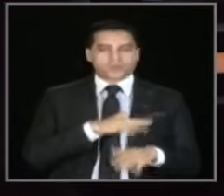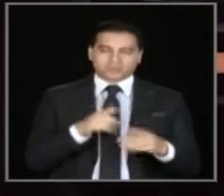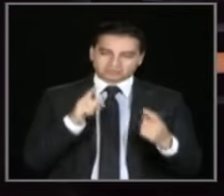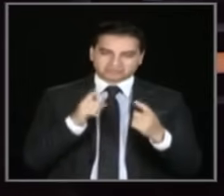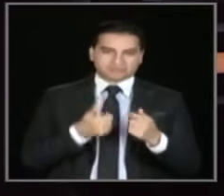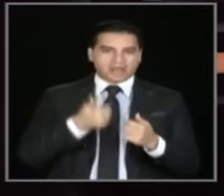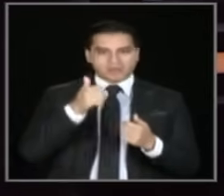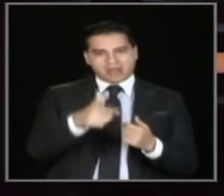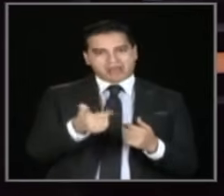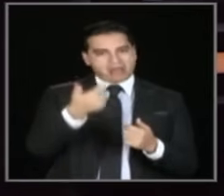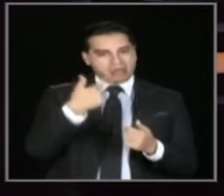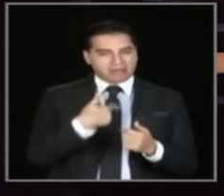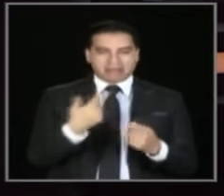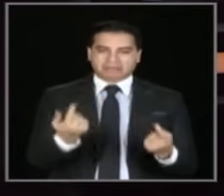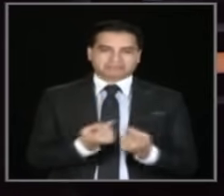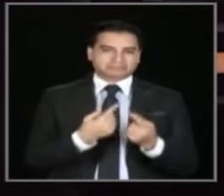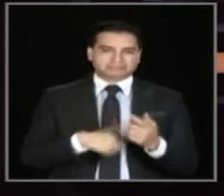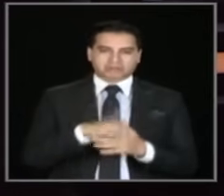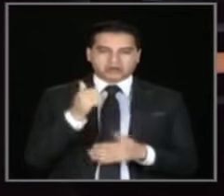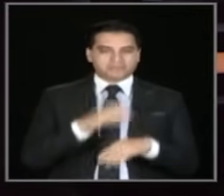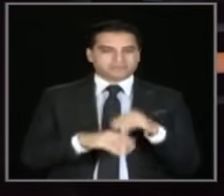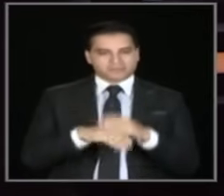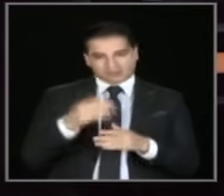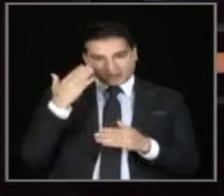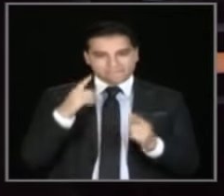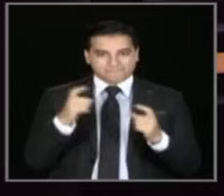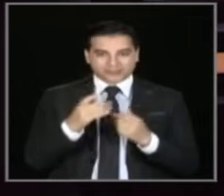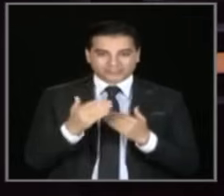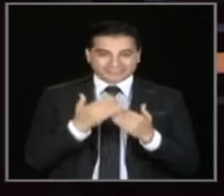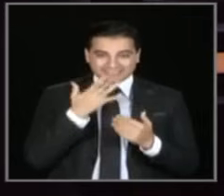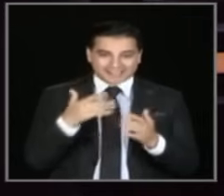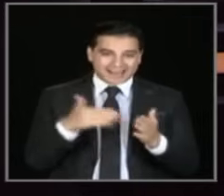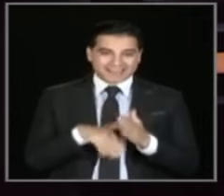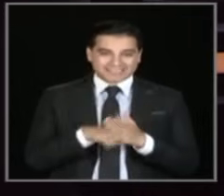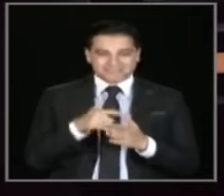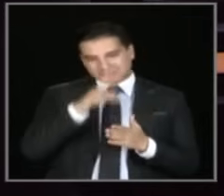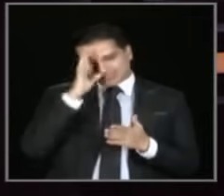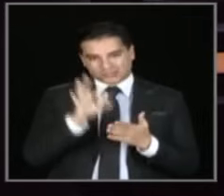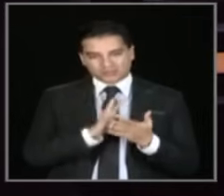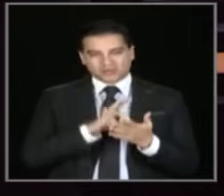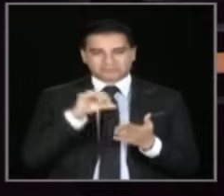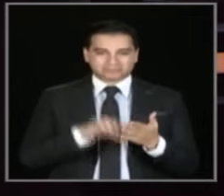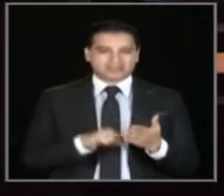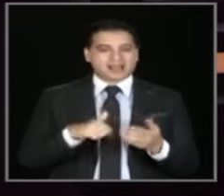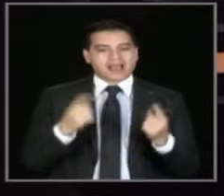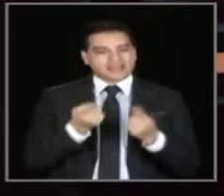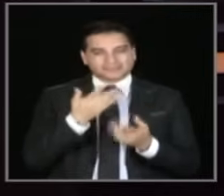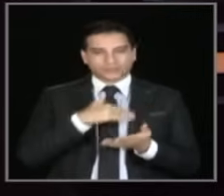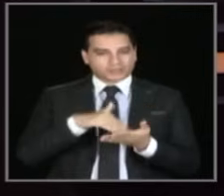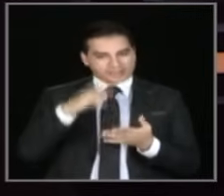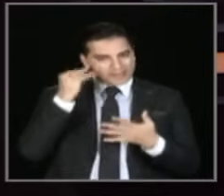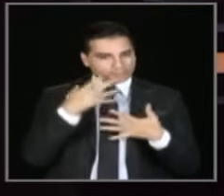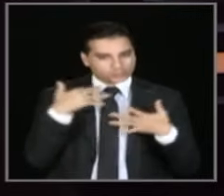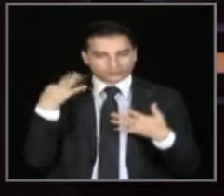كويس. احنا الماتش الحاسم بالنسبه لنا كان الماتش اللي فات، كنا قريبين جدا بس خسرنا على اخر سؤال للاسف. فاحنا جايين نستمتع النهارده بغض النظر مين